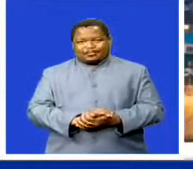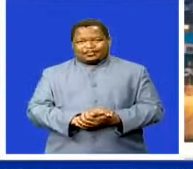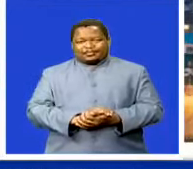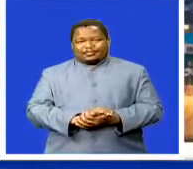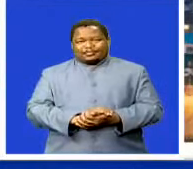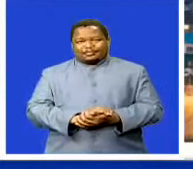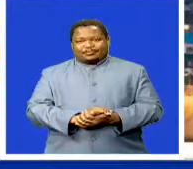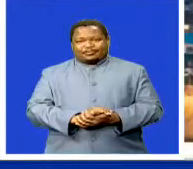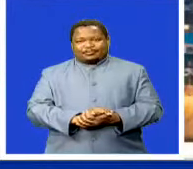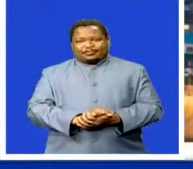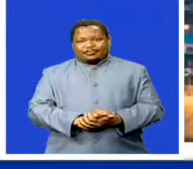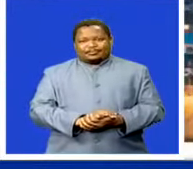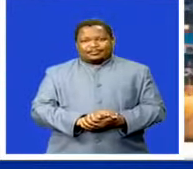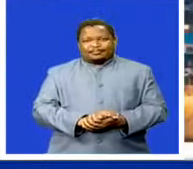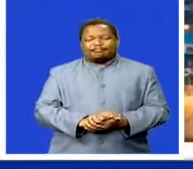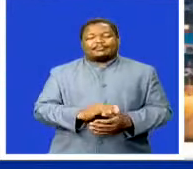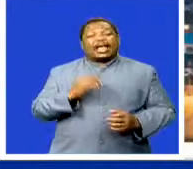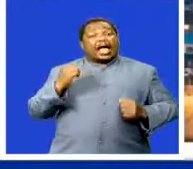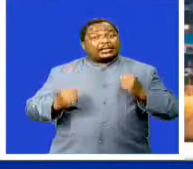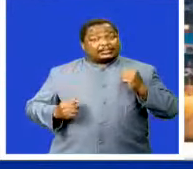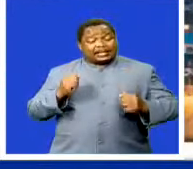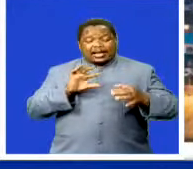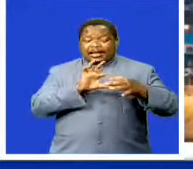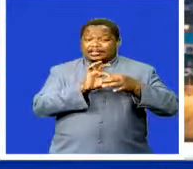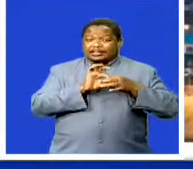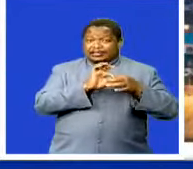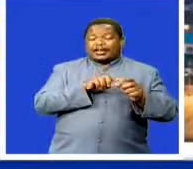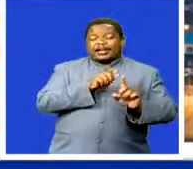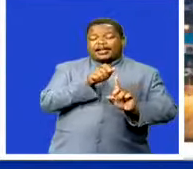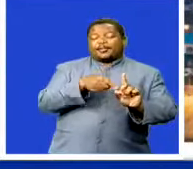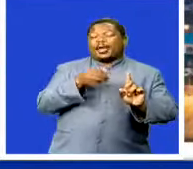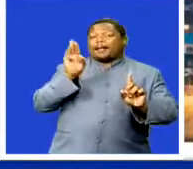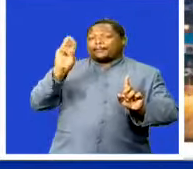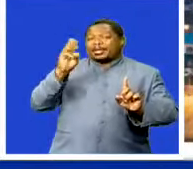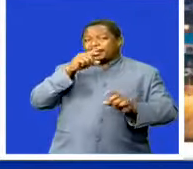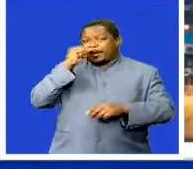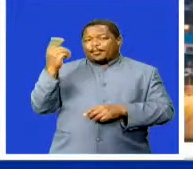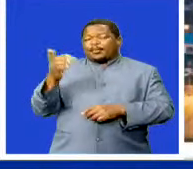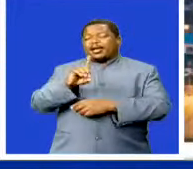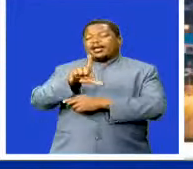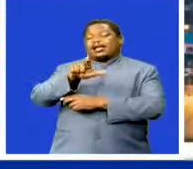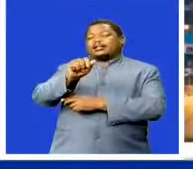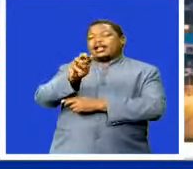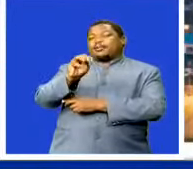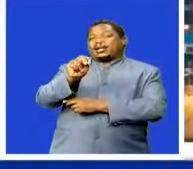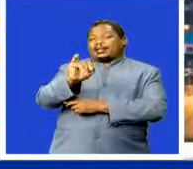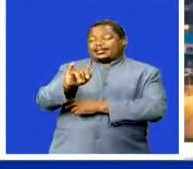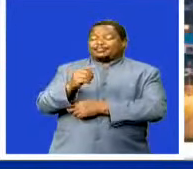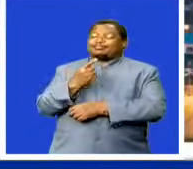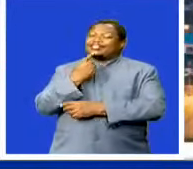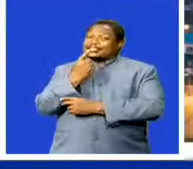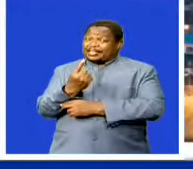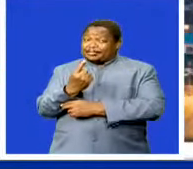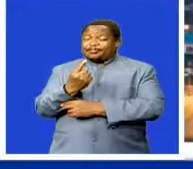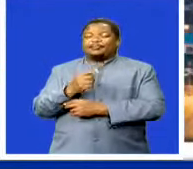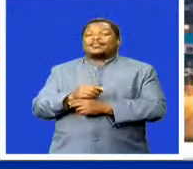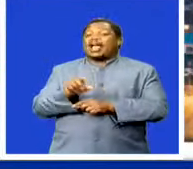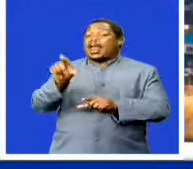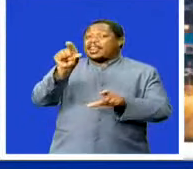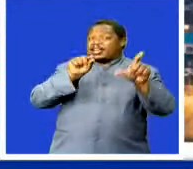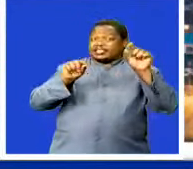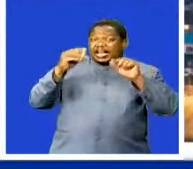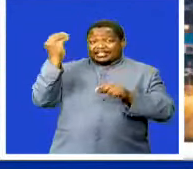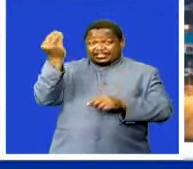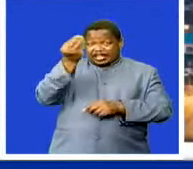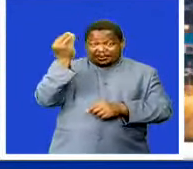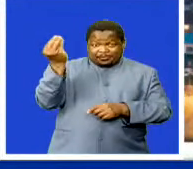Mengameli wenhlangano yemidlalo yamatubane lapha eVenice akhele Dlamini uthi umcuthulwane wekulungiselela umdlalo lemikhulu yeManational Championships